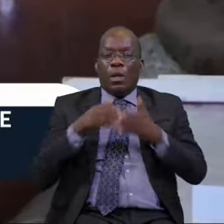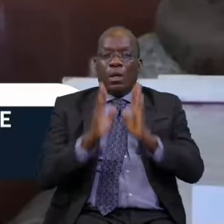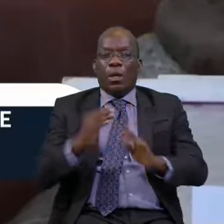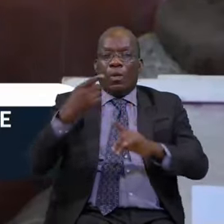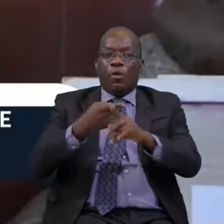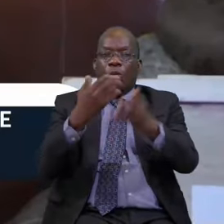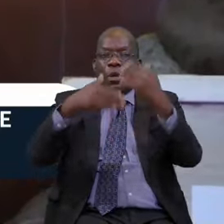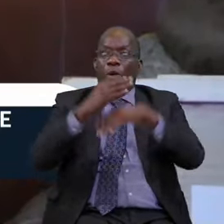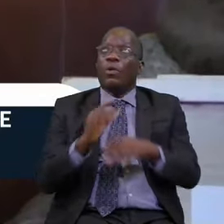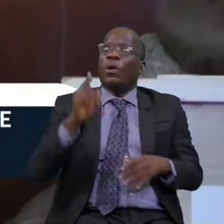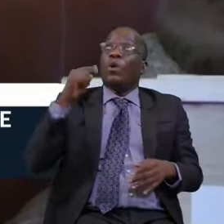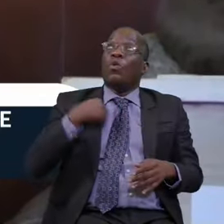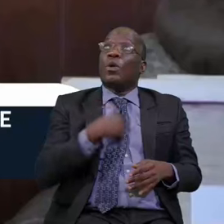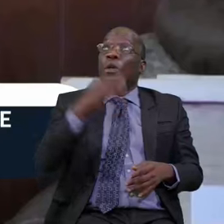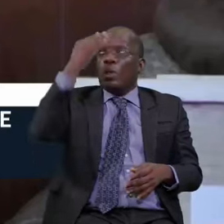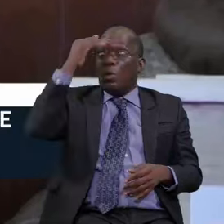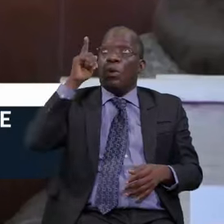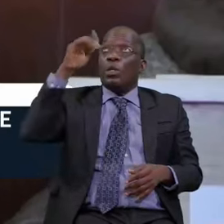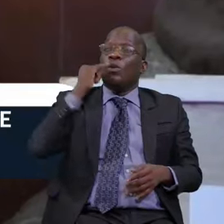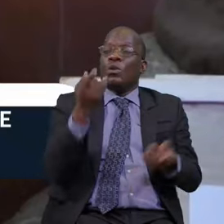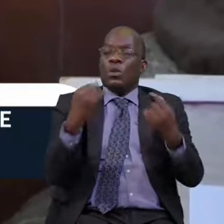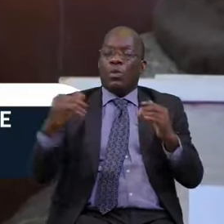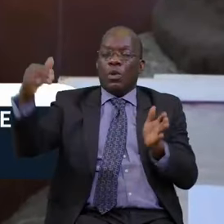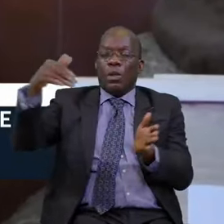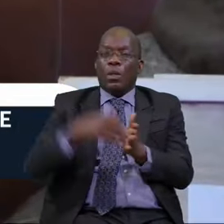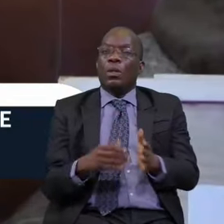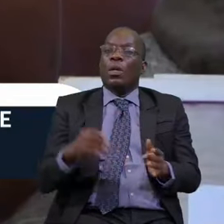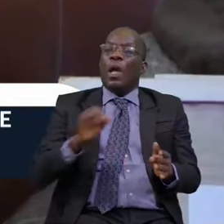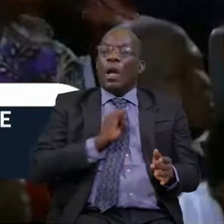savons qu'il reviendra, qu'il reviendra. Je dis,